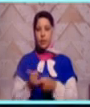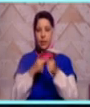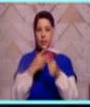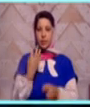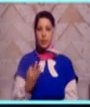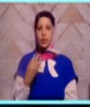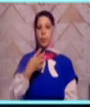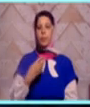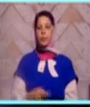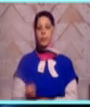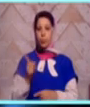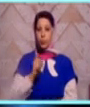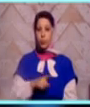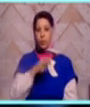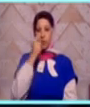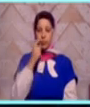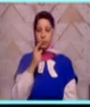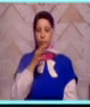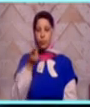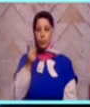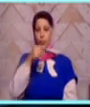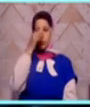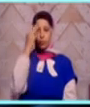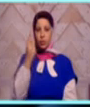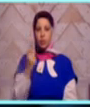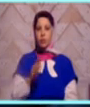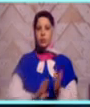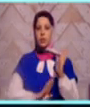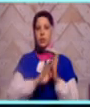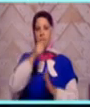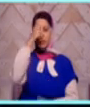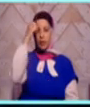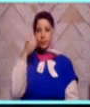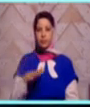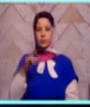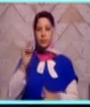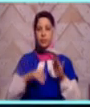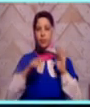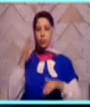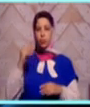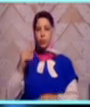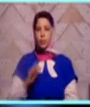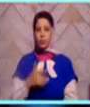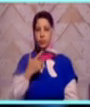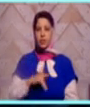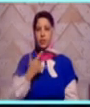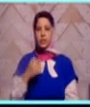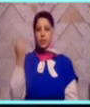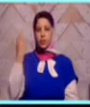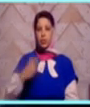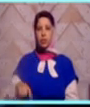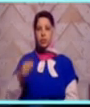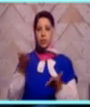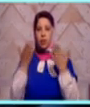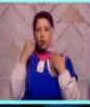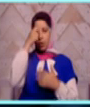فغدا نتيجه وجود ارتفاع قيم درجات الحراره وارتفاع كبير في نسب الرطوبه هنحس بالاجواء شديده الحراره